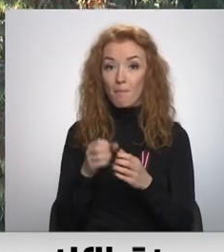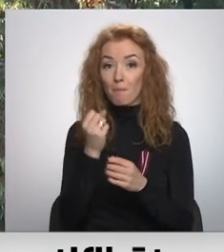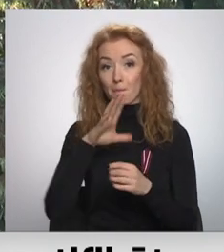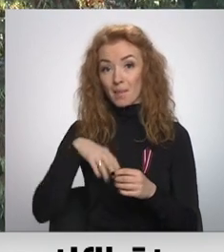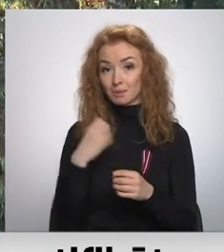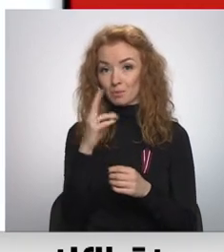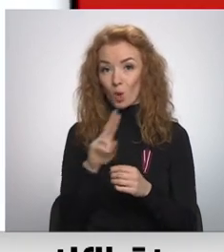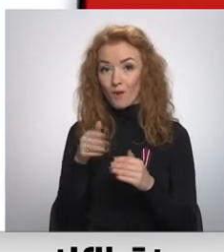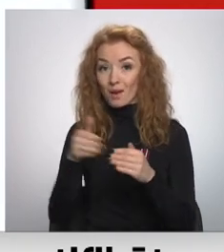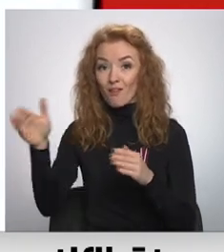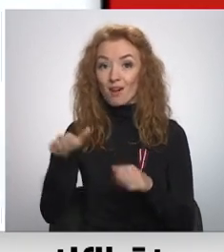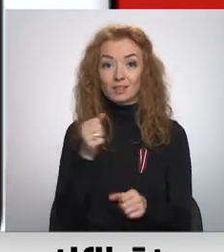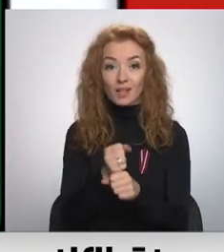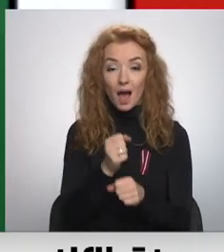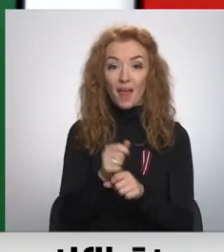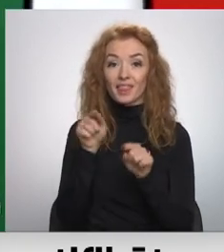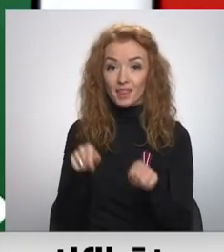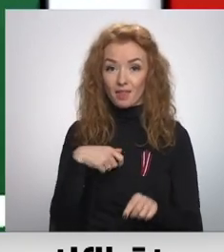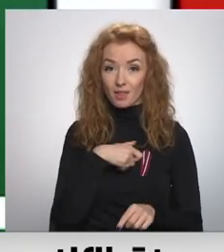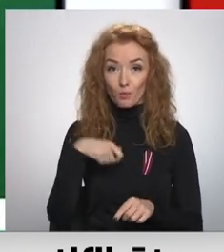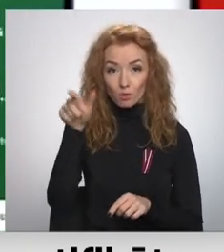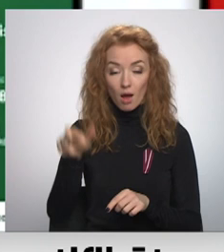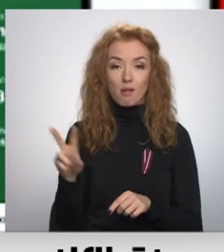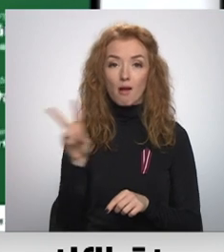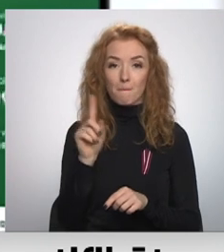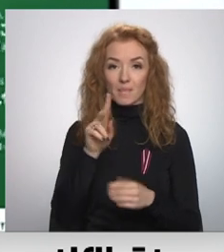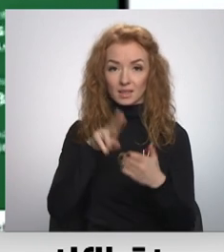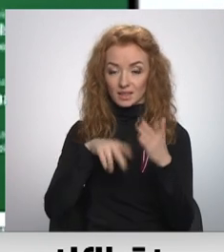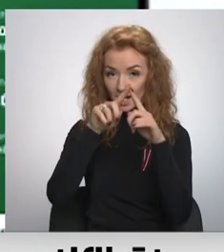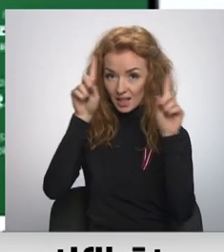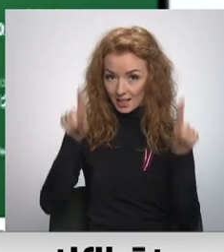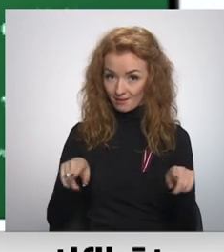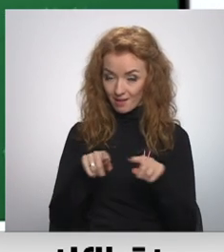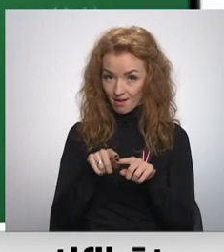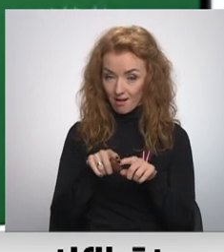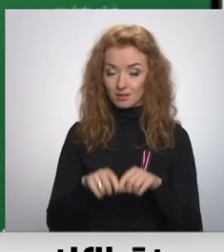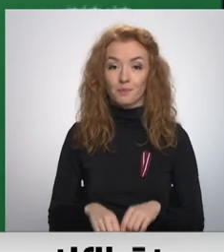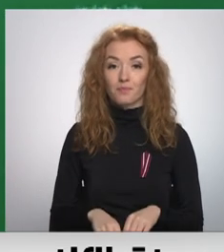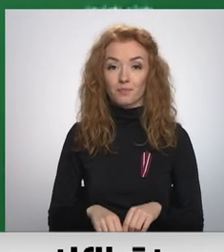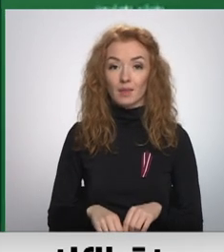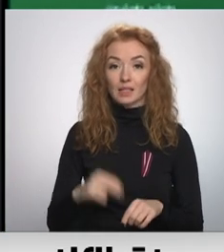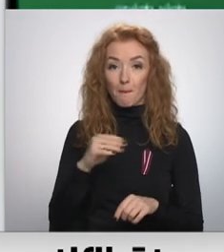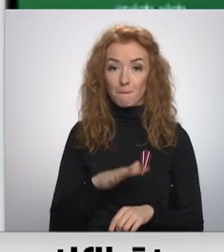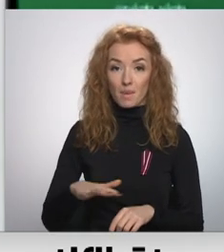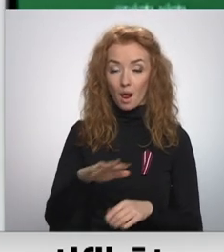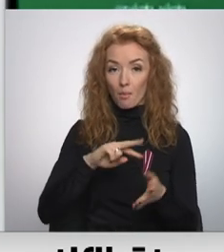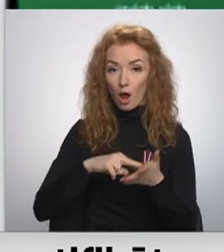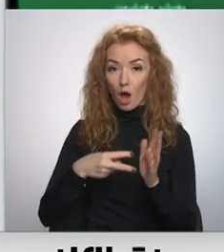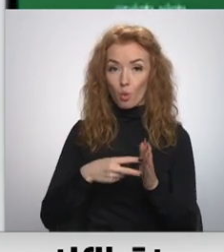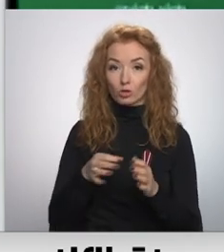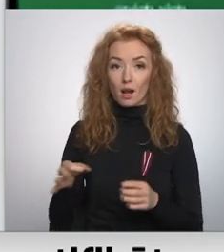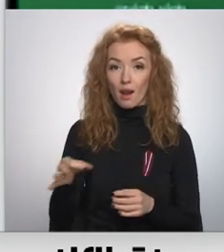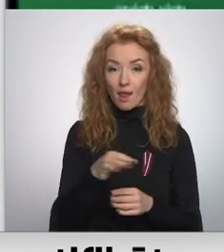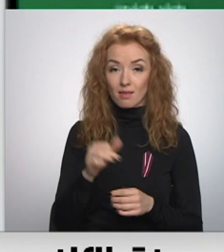tikai tie deputāti, kuri var uzrādīt sadarbspējīgu vakcinācijas vai pārslimošanas certifikātu. Zemgales plānošanas reģionā